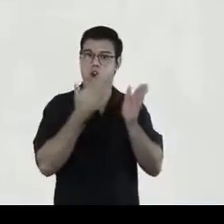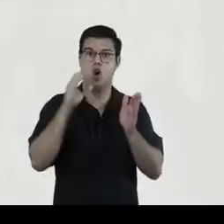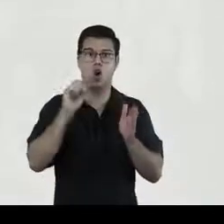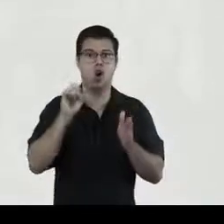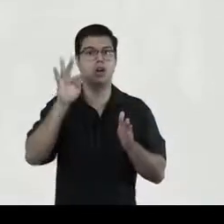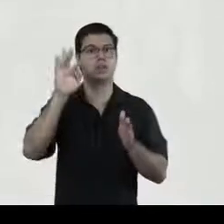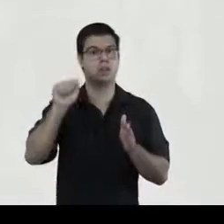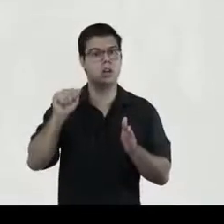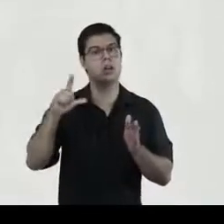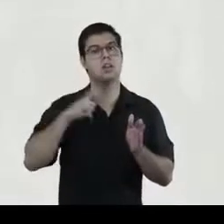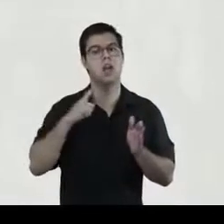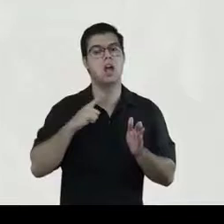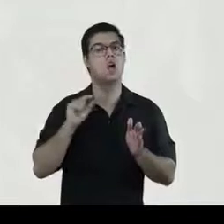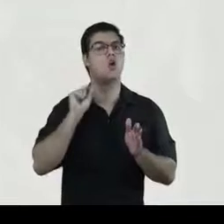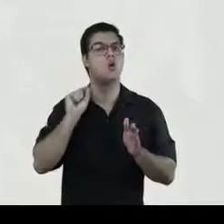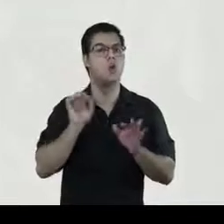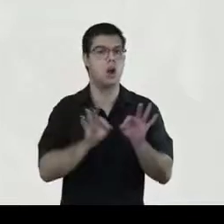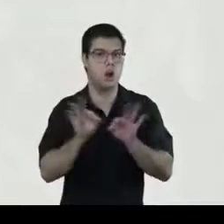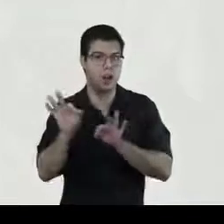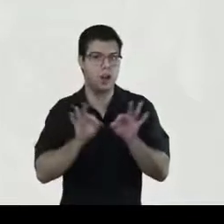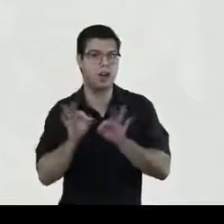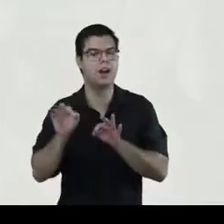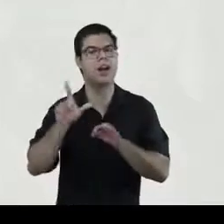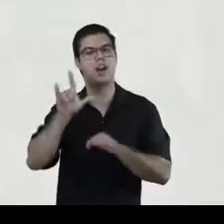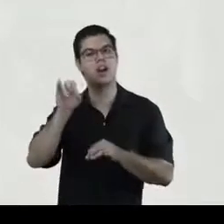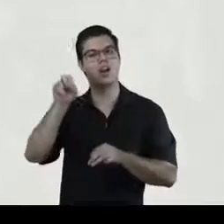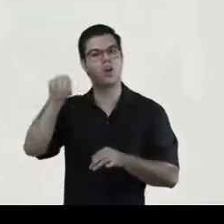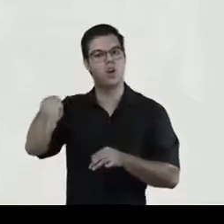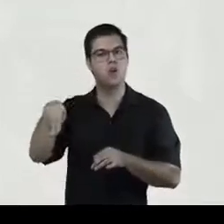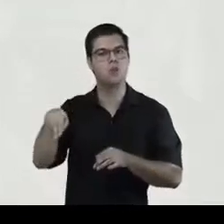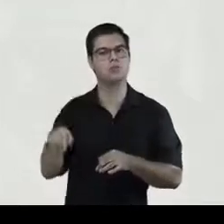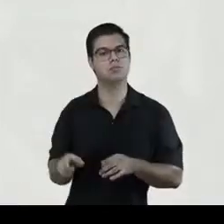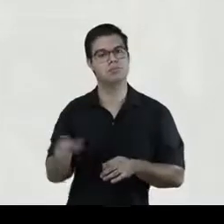bibliophile qui est mort en